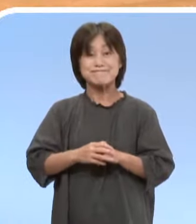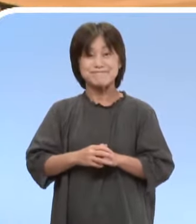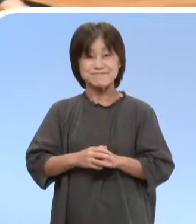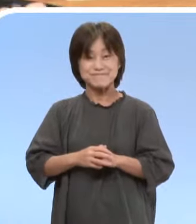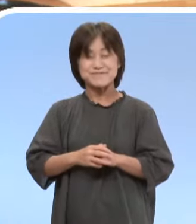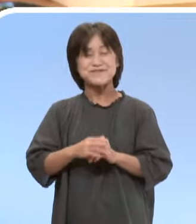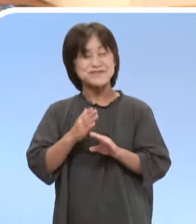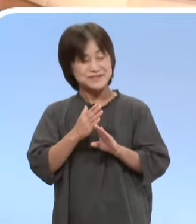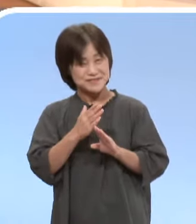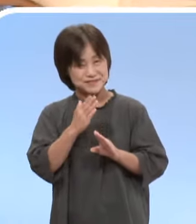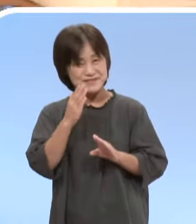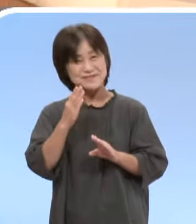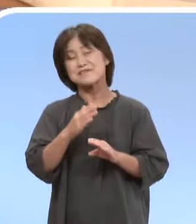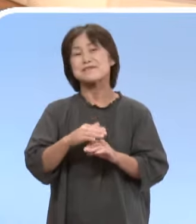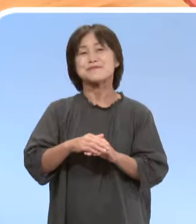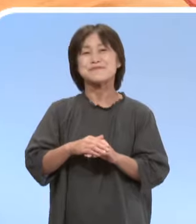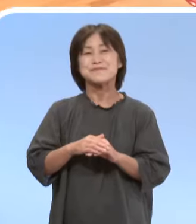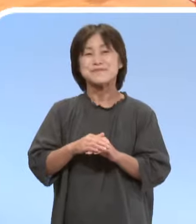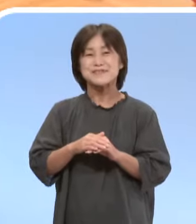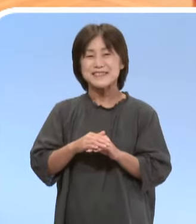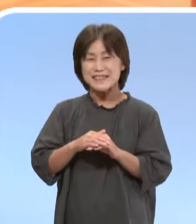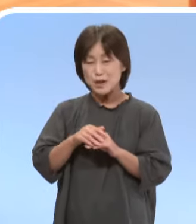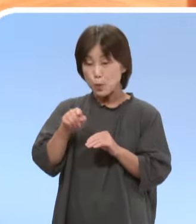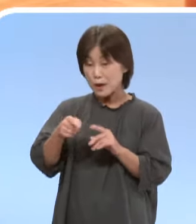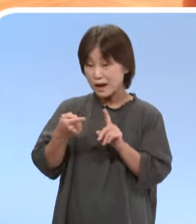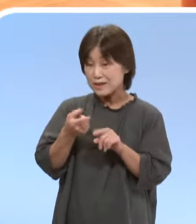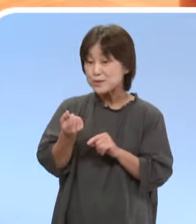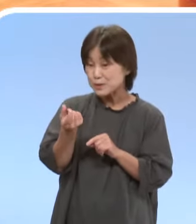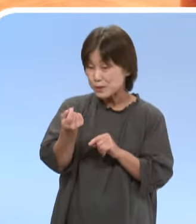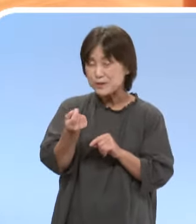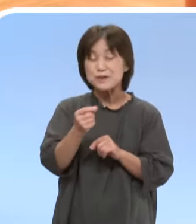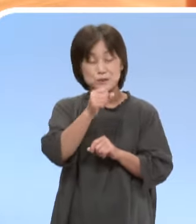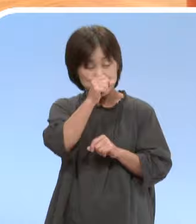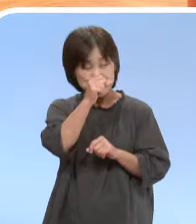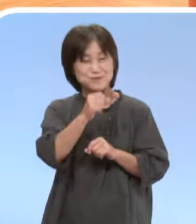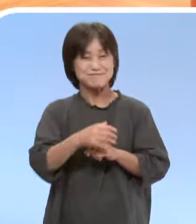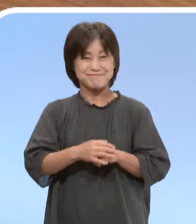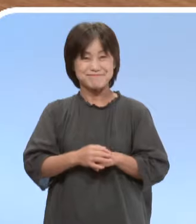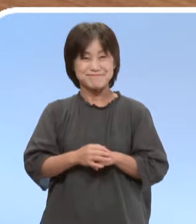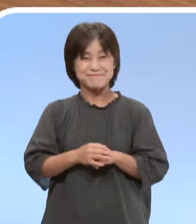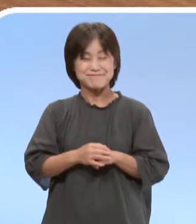が。 ありがとうございます。 嬉しい。おでんいいでしょ。 めっちゃいい。